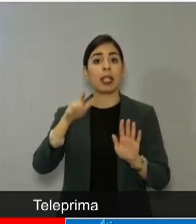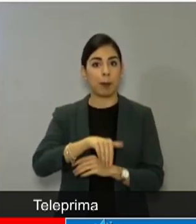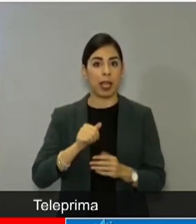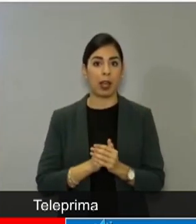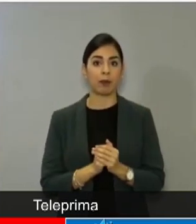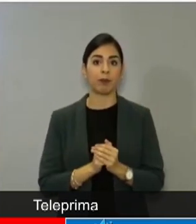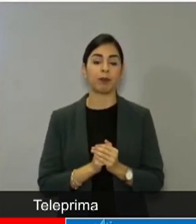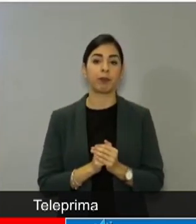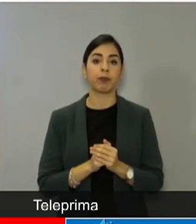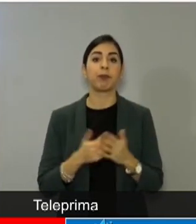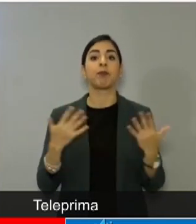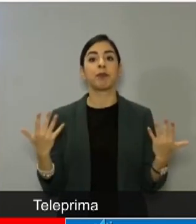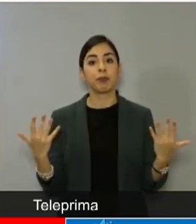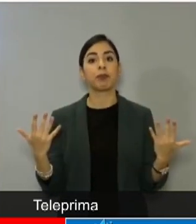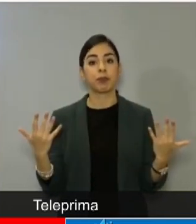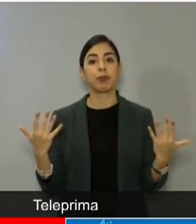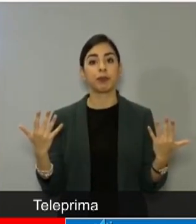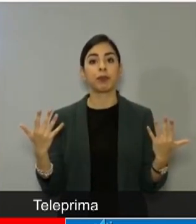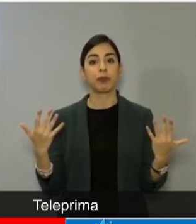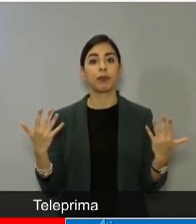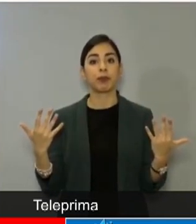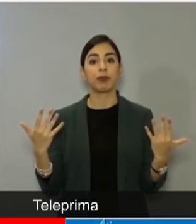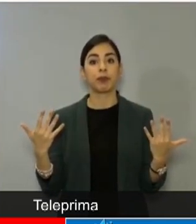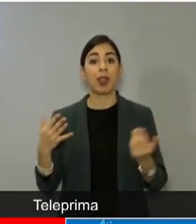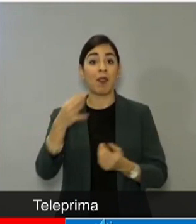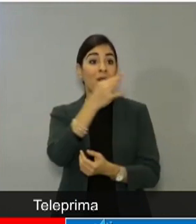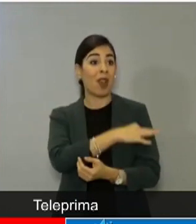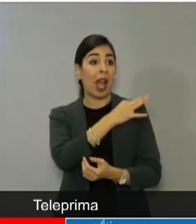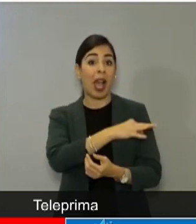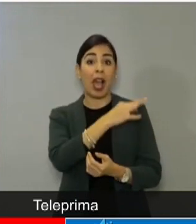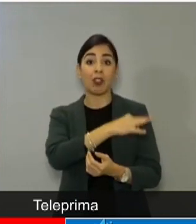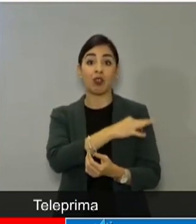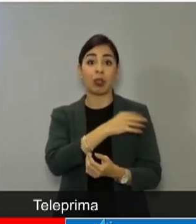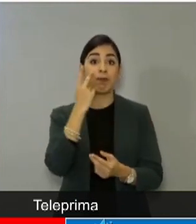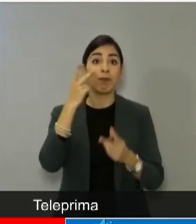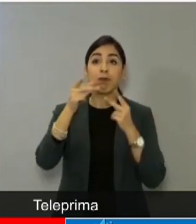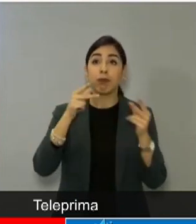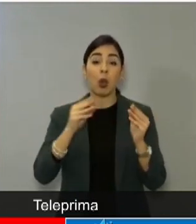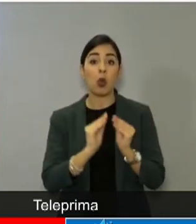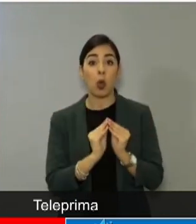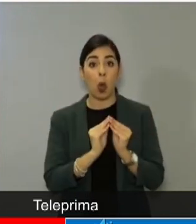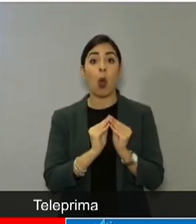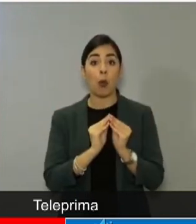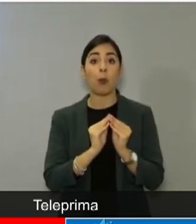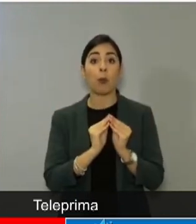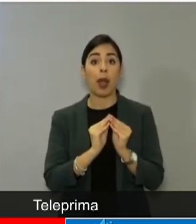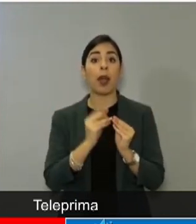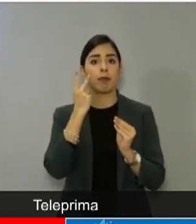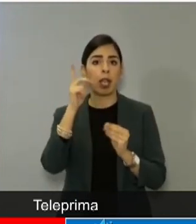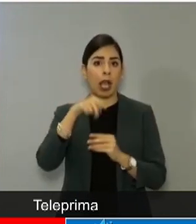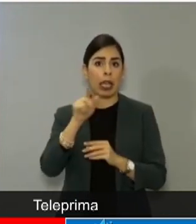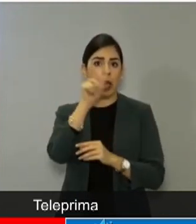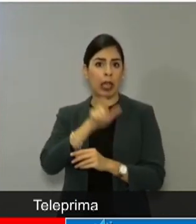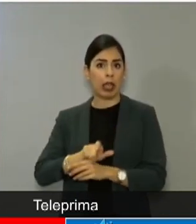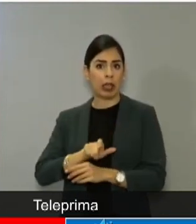dosi. I numeri delle vaccinazioni e in qualche misura l'andamento della nostra campagna vaccinale negli ultimi